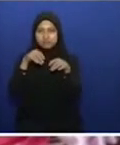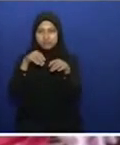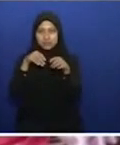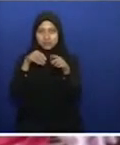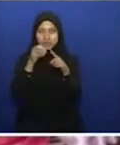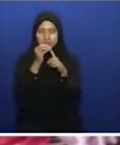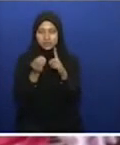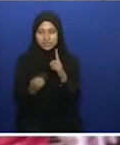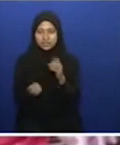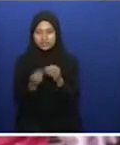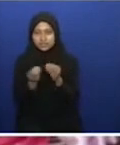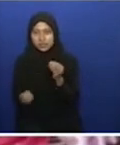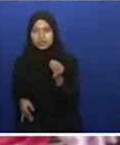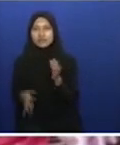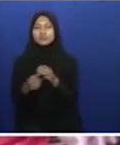adik-adik,